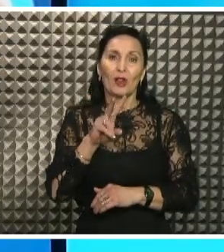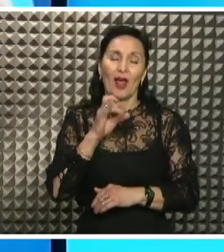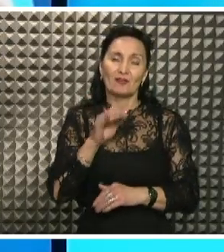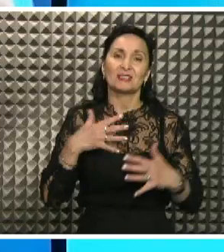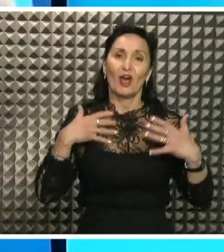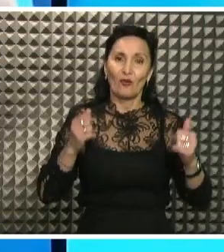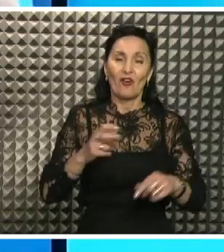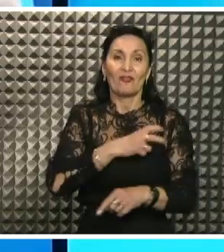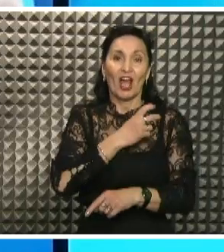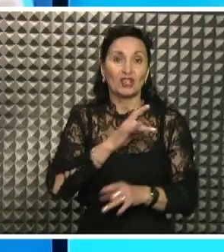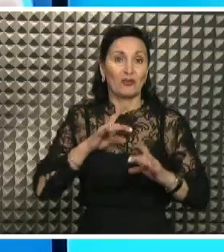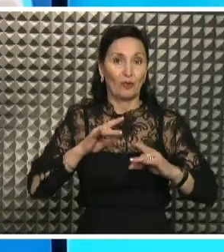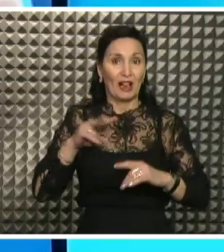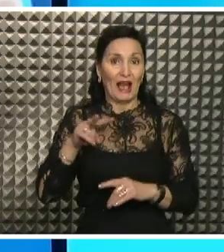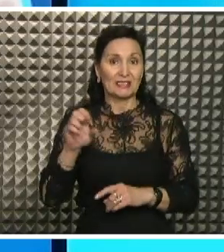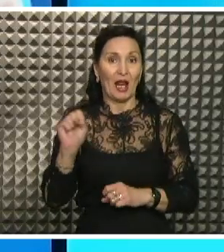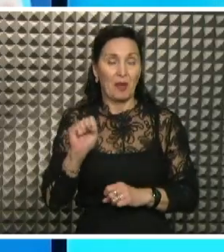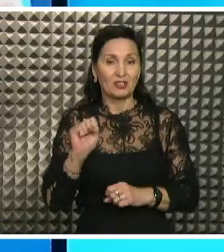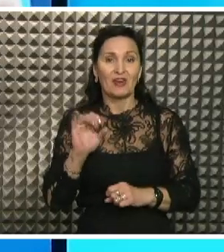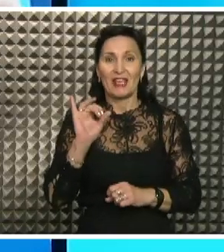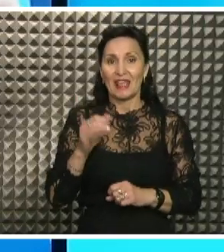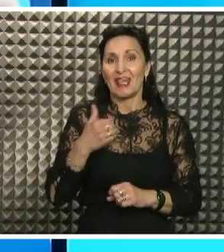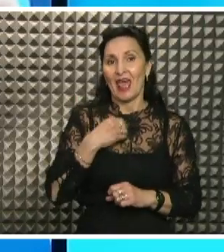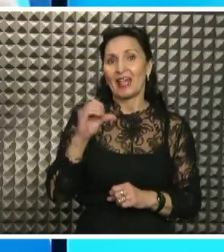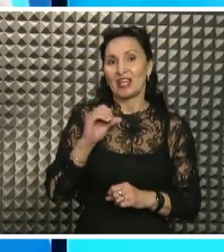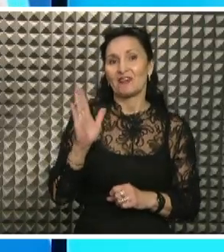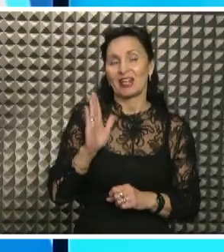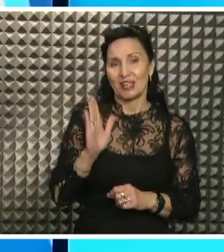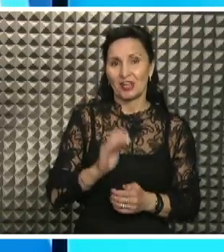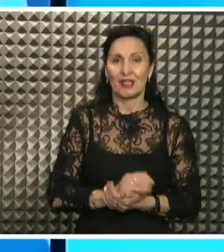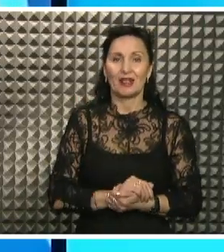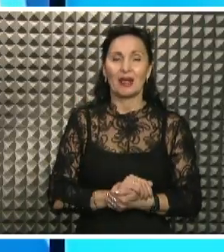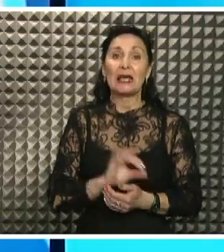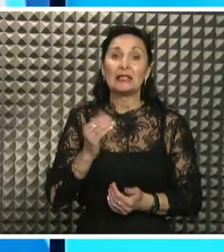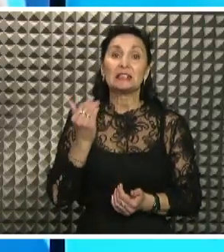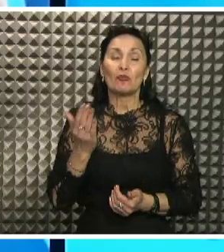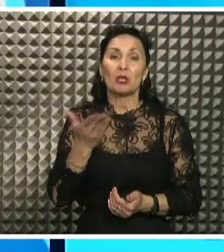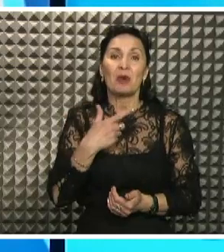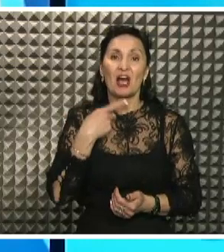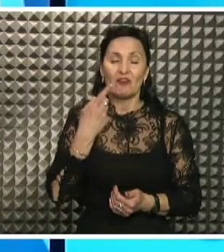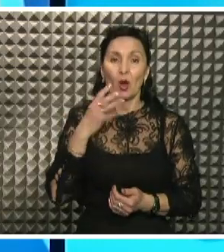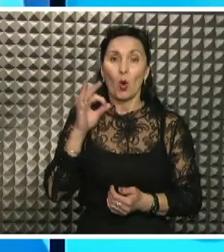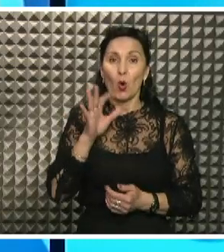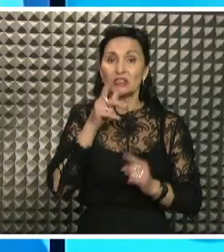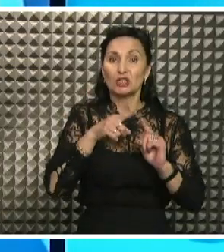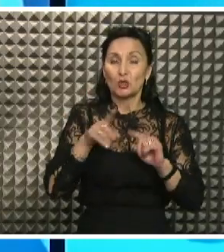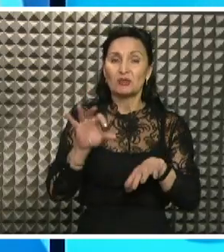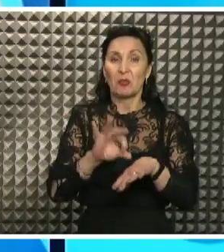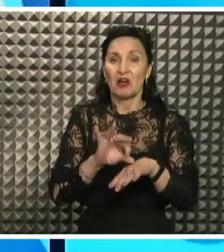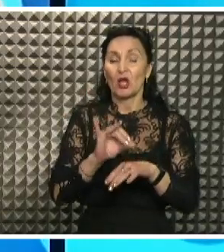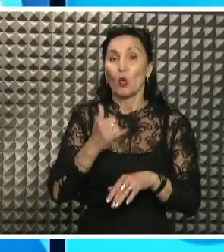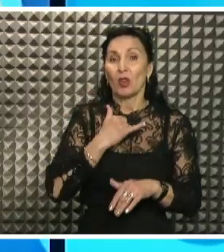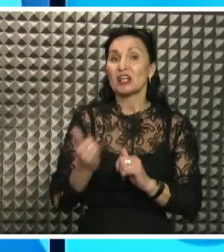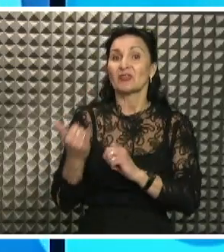студии врач-невролог высшей категории Лариса Альмяшева и я, Екатерина Варкентин. И сегодня мы говорим о сезонных заболеваниях. И у